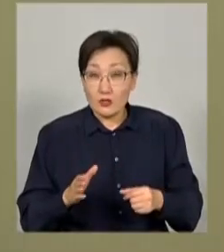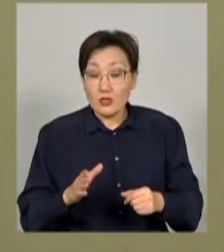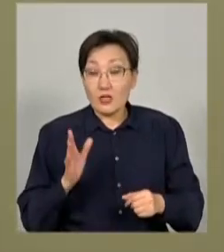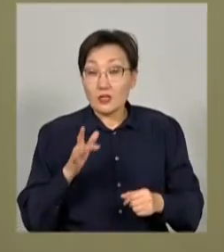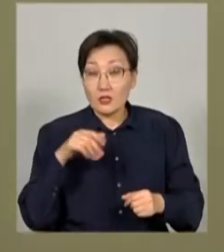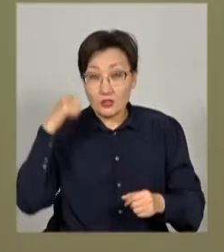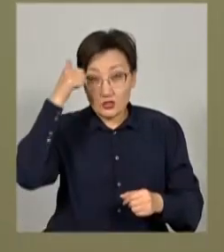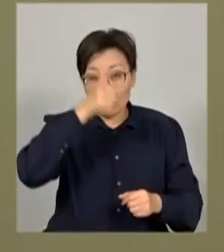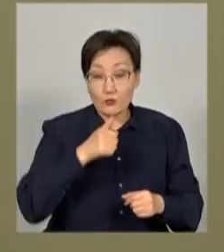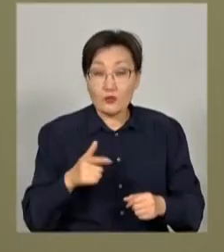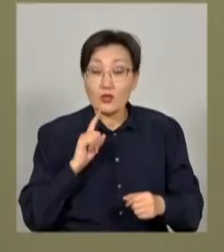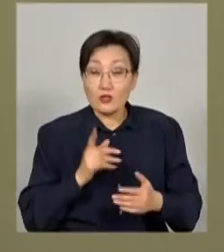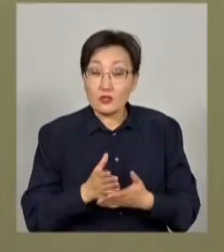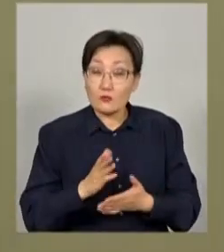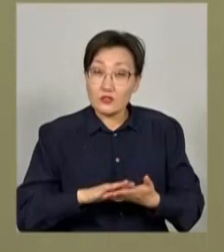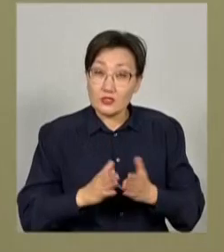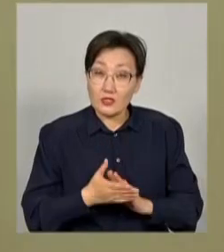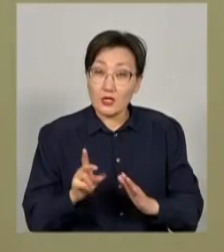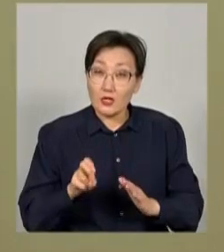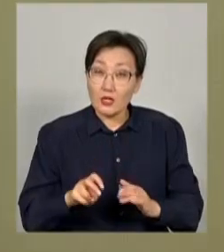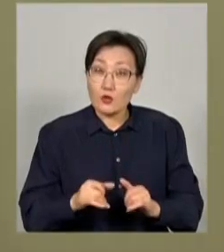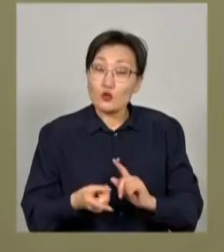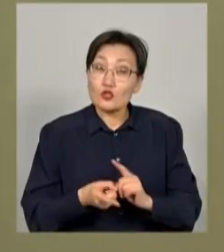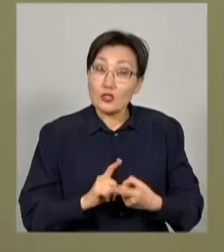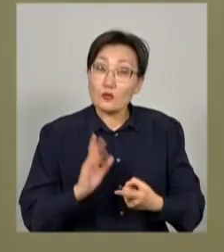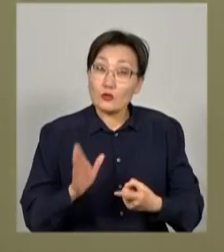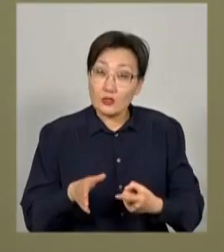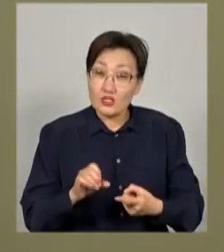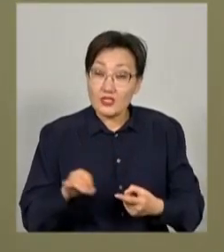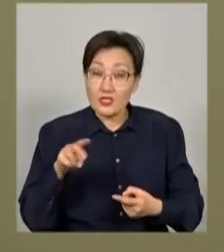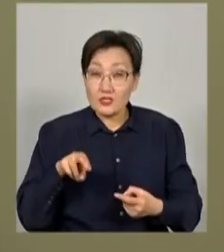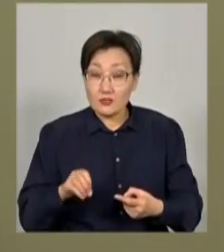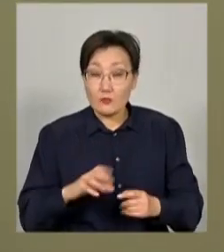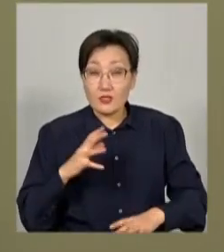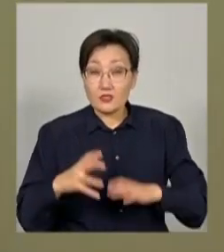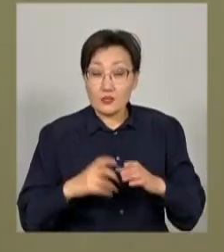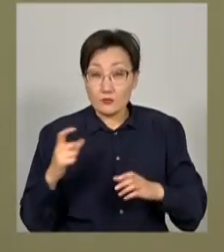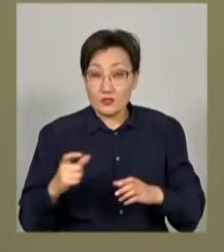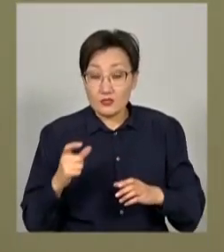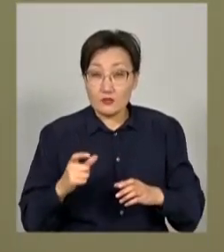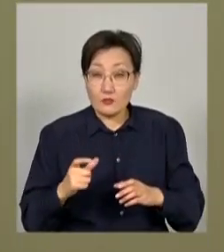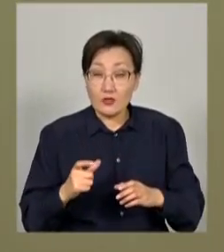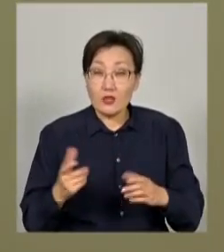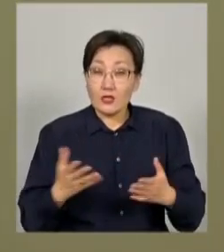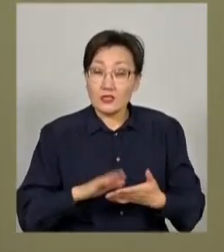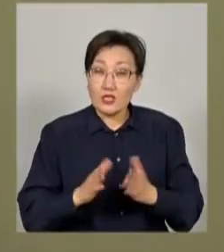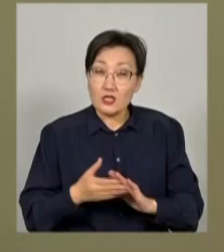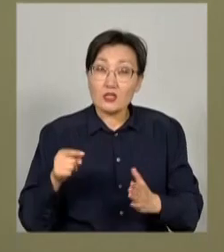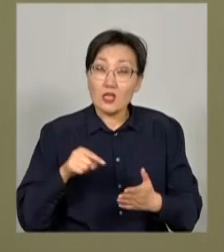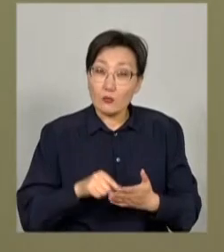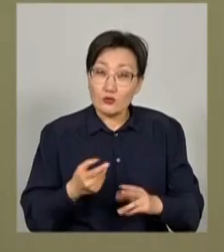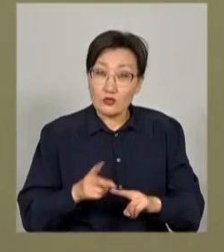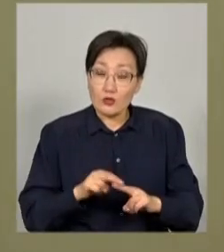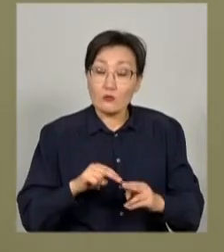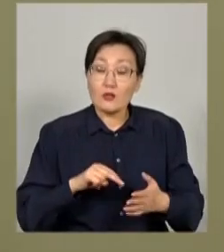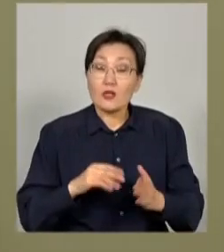алдағы жылы біз геосаяси жағдайлар қалай өрбитін болады, және де әлем экономикасы рецессияға кете ма кетпей ма, осы